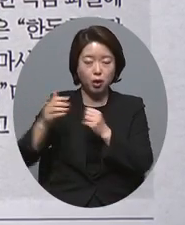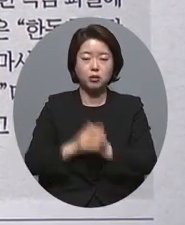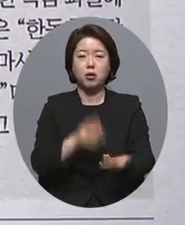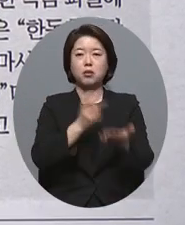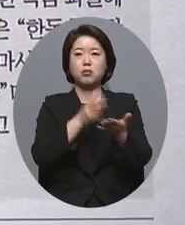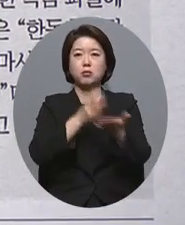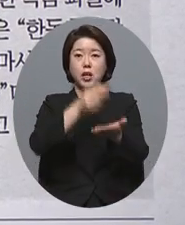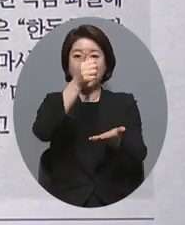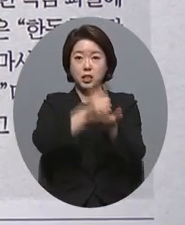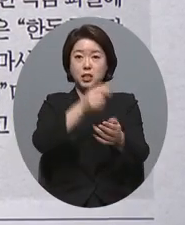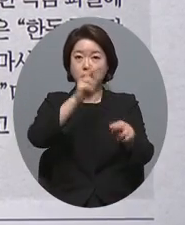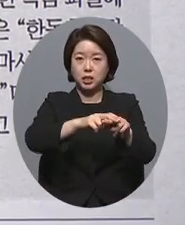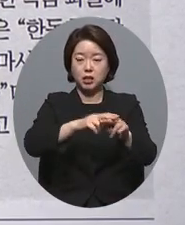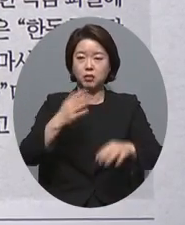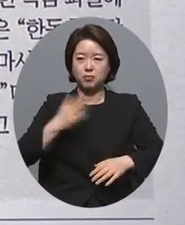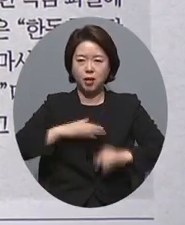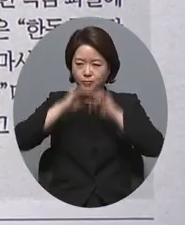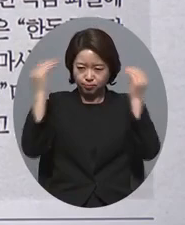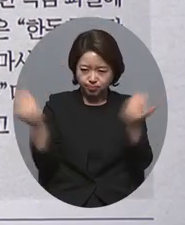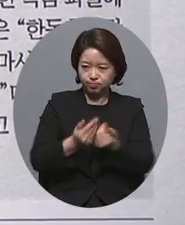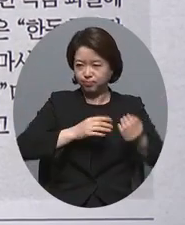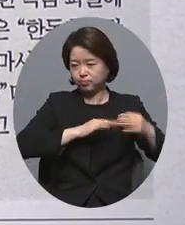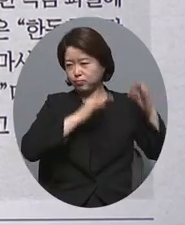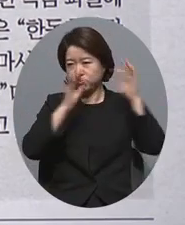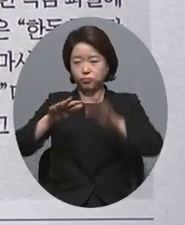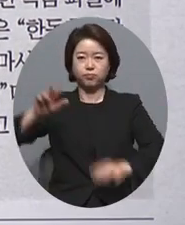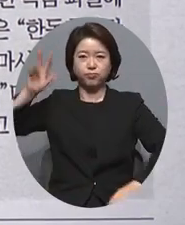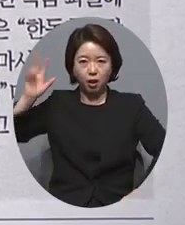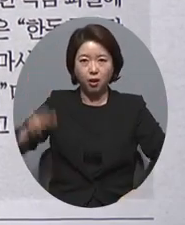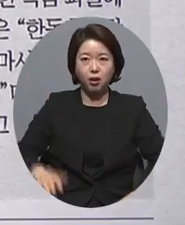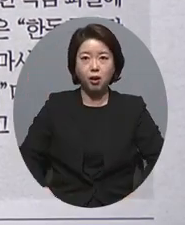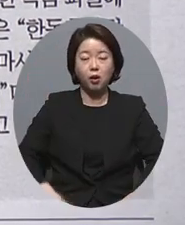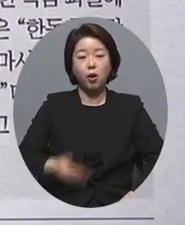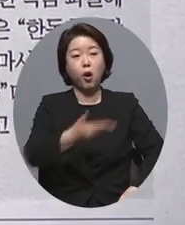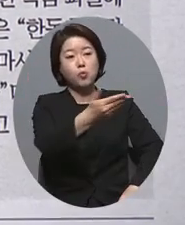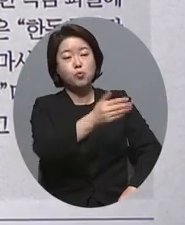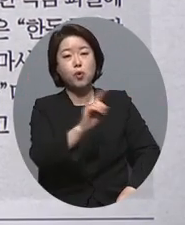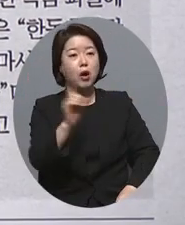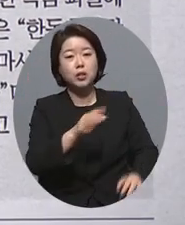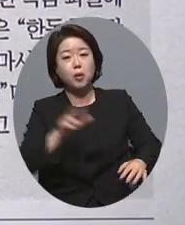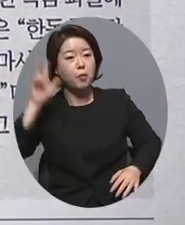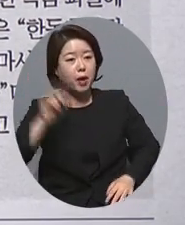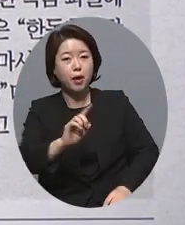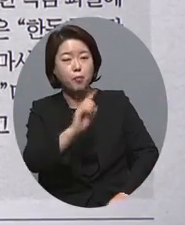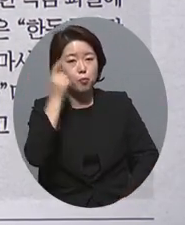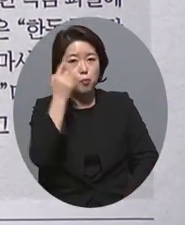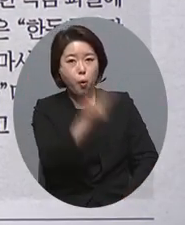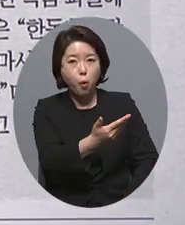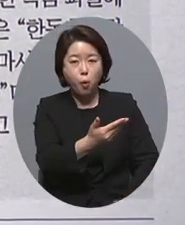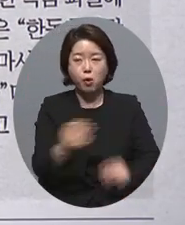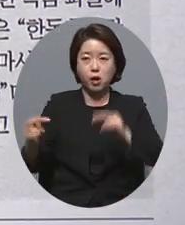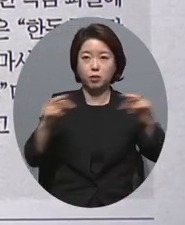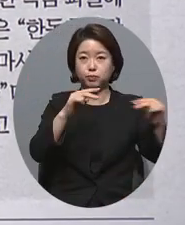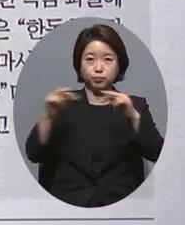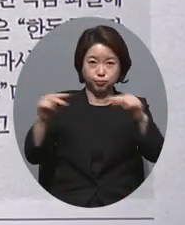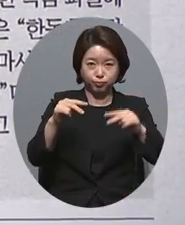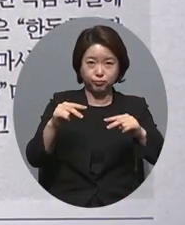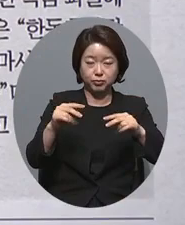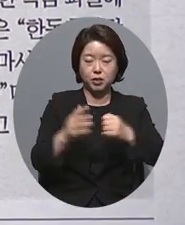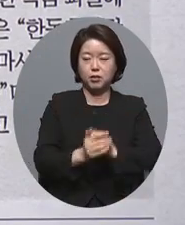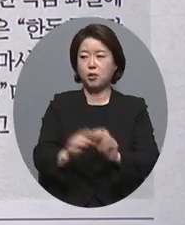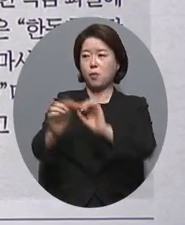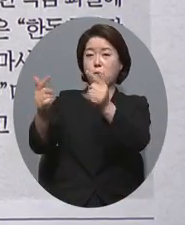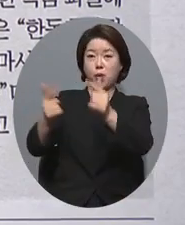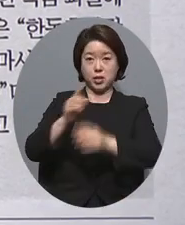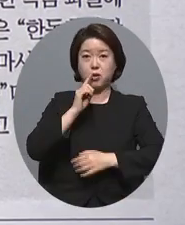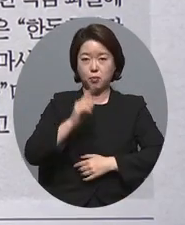모든 것을 다 걸겠다. 의원님은 무엇을 걸겠습니까? 라고 얘기를 할 정도로 아주 부인을